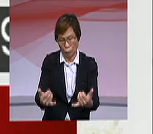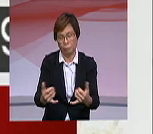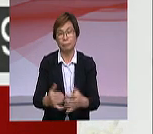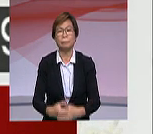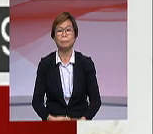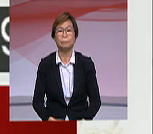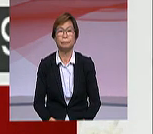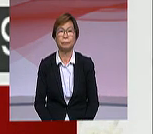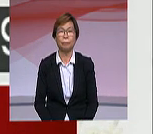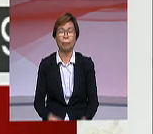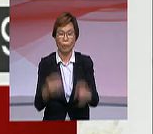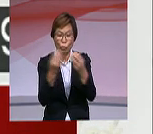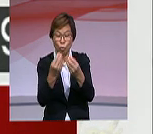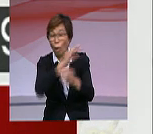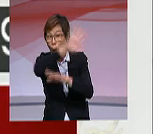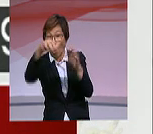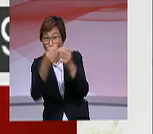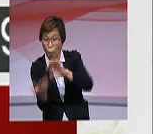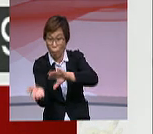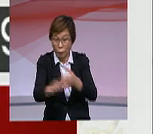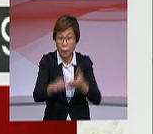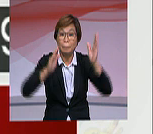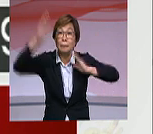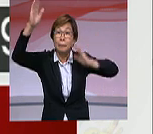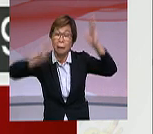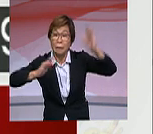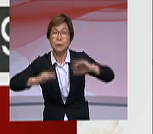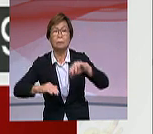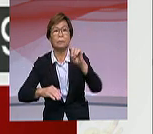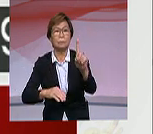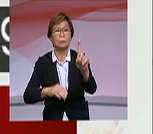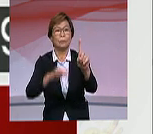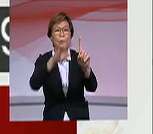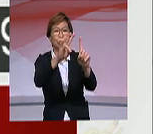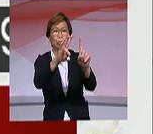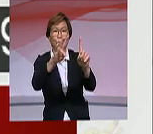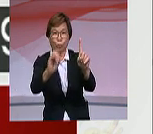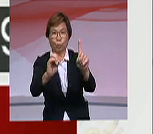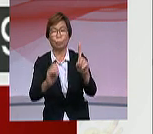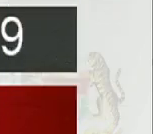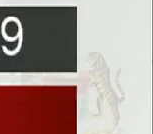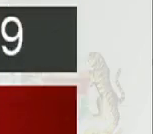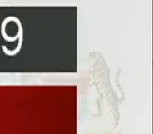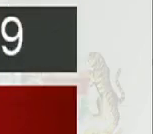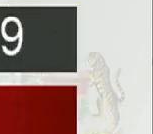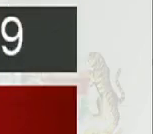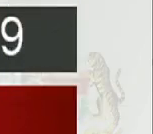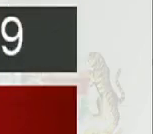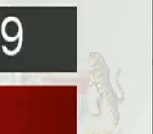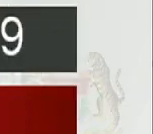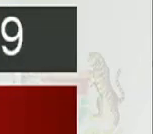ini. Justru jumlah kumulatif kes kematian di Malaysia adalah sebanyak 170 kes, iaitu bersamaan